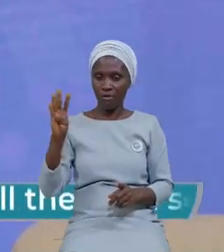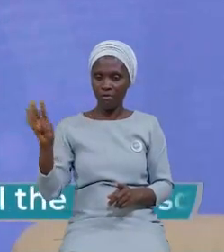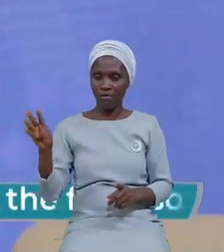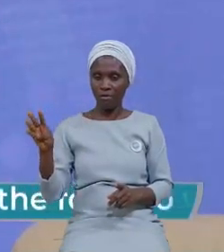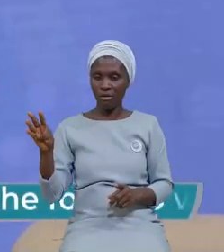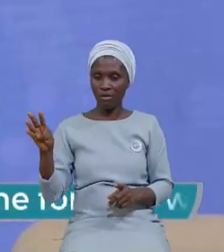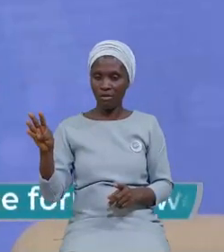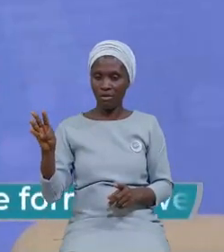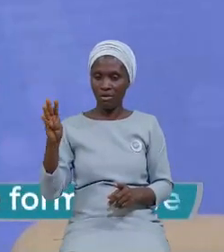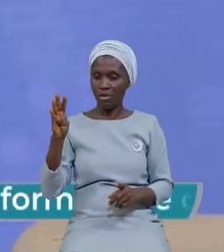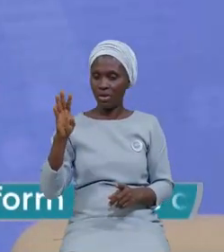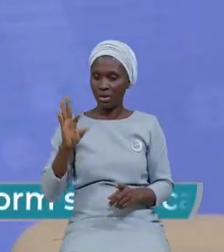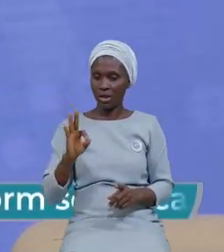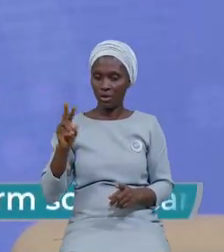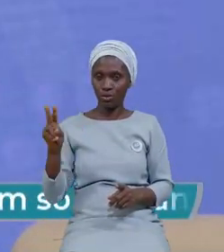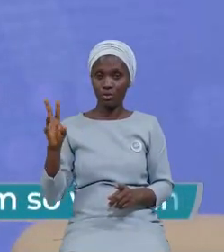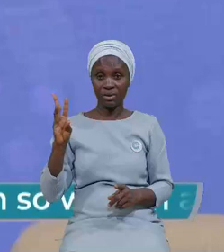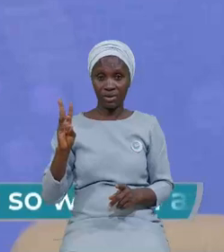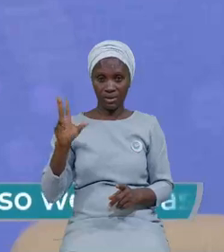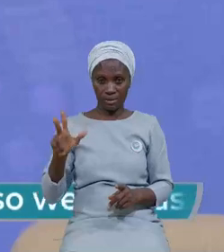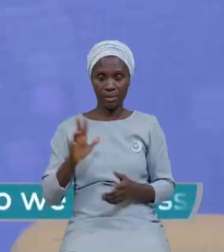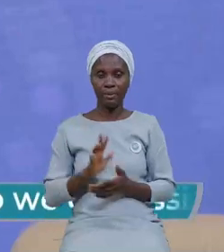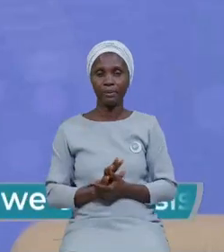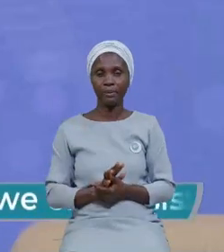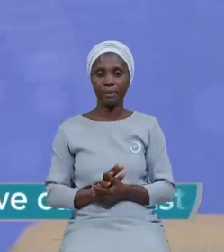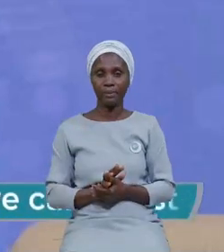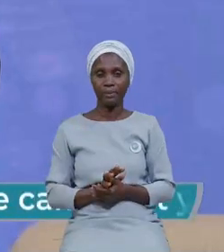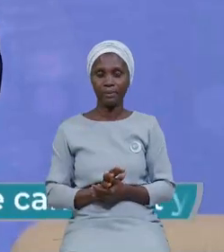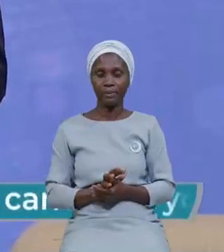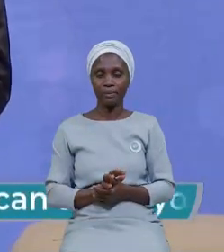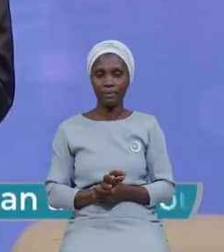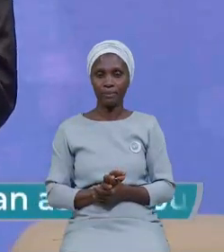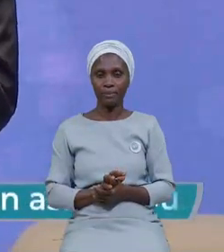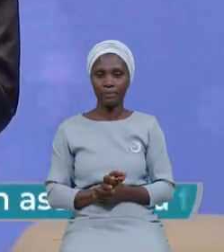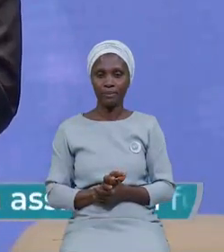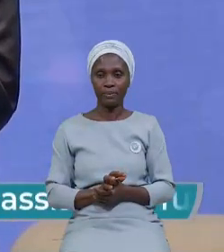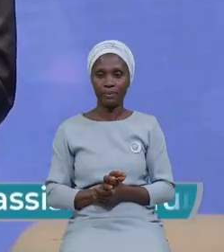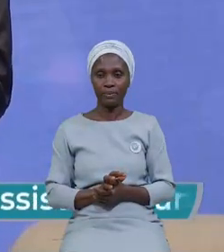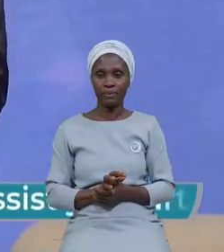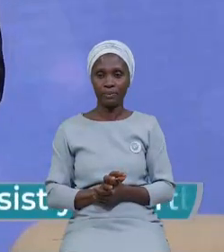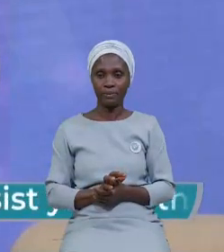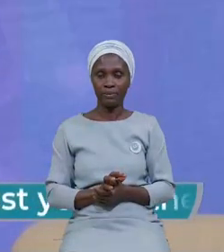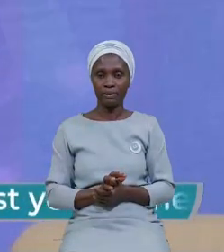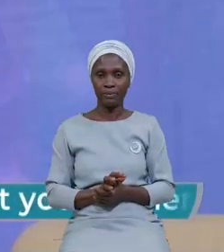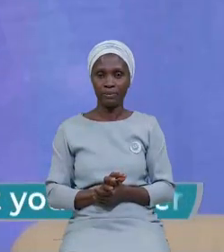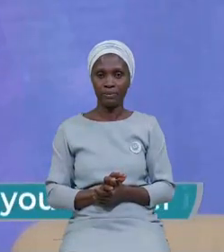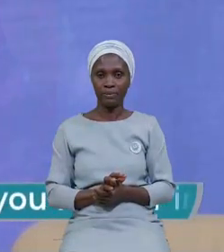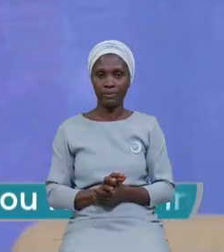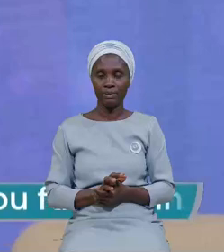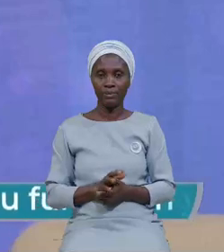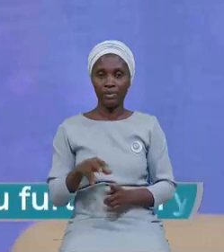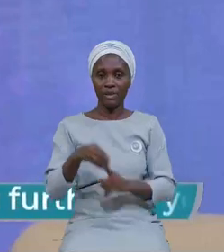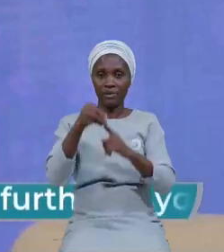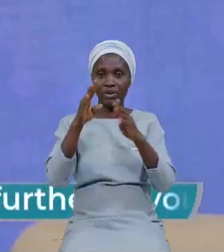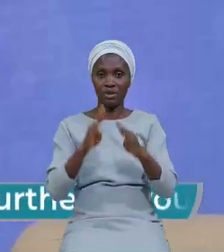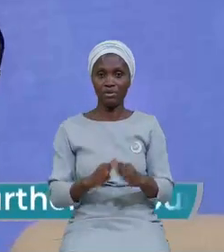télévision vous suivez pour que nous puissions vous aider dans votre nouvelle marche avec le